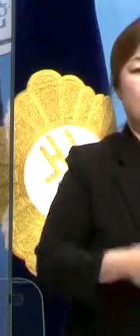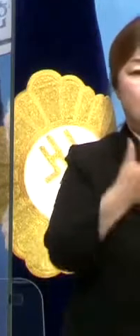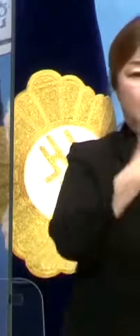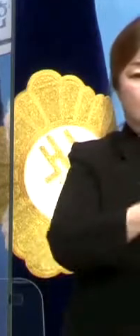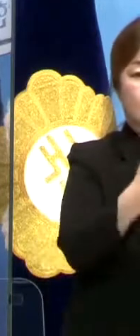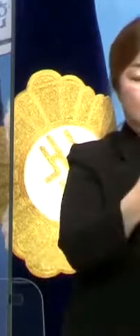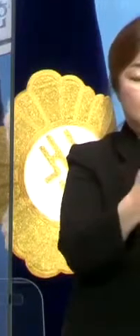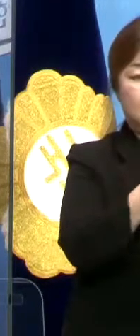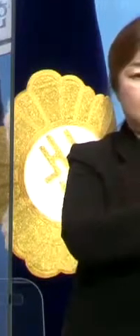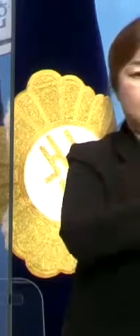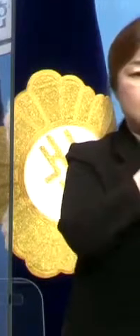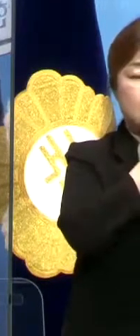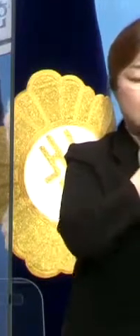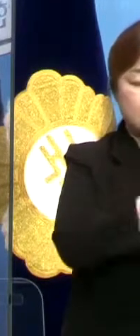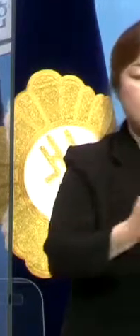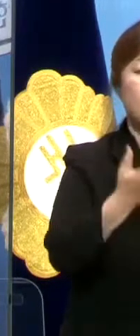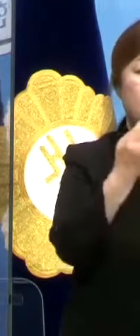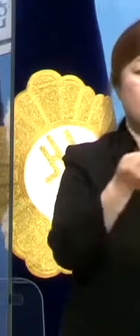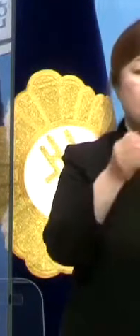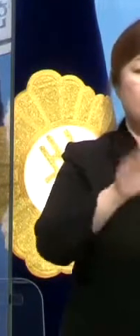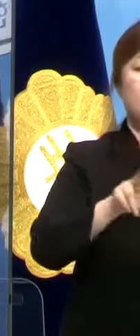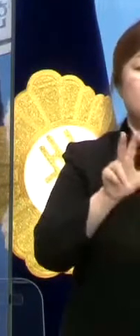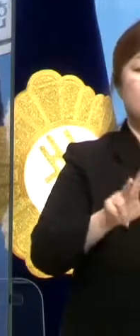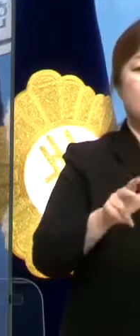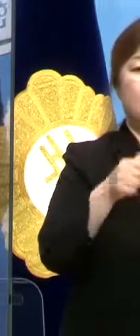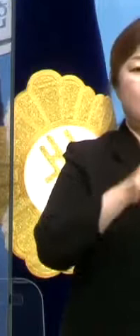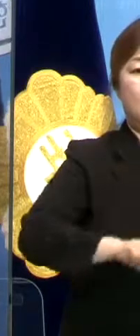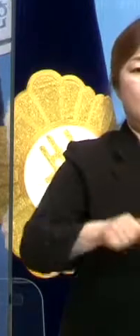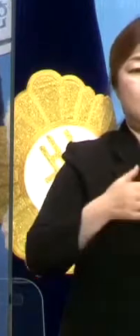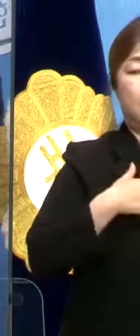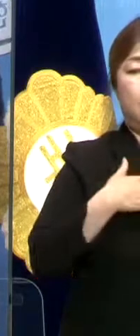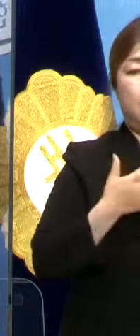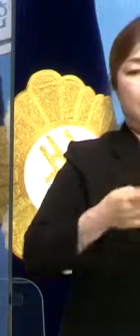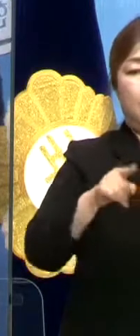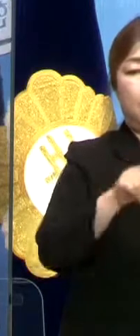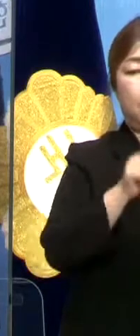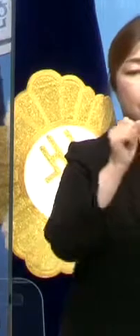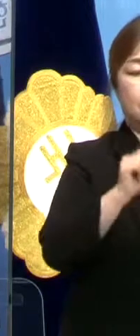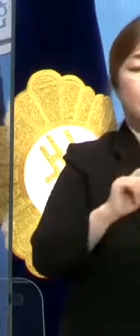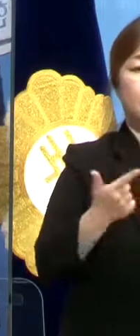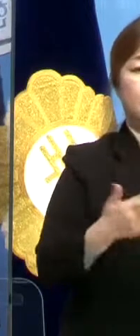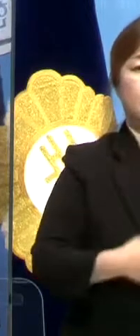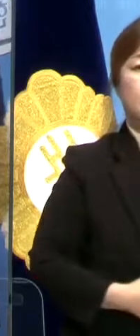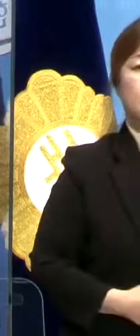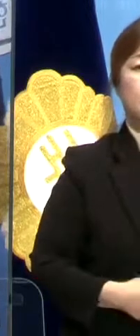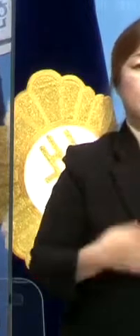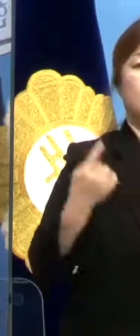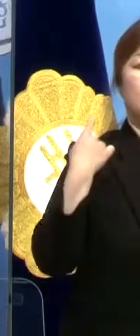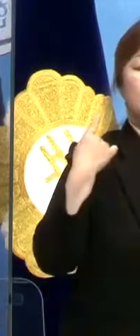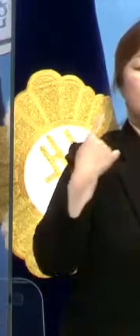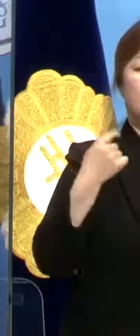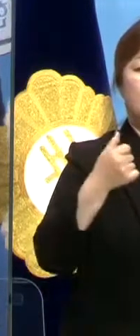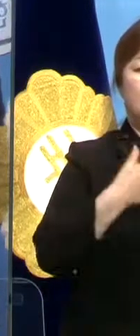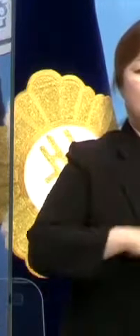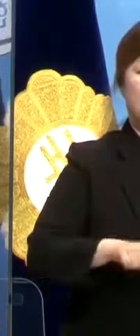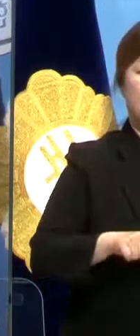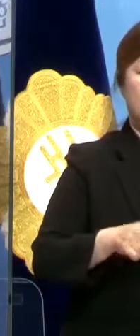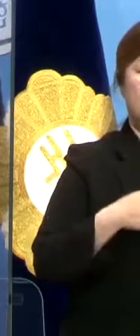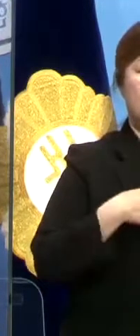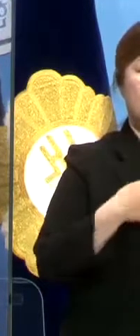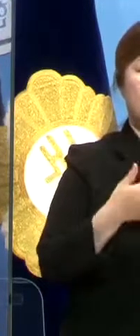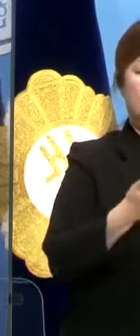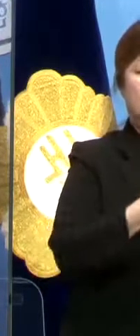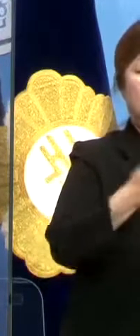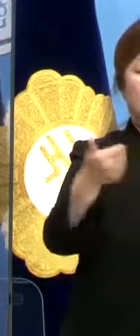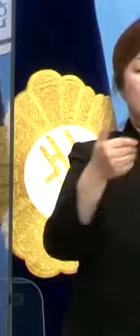많은데 이제 아들 nj 게 되었습니다 빠져서 아들이 저희 곁을 떠난지 한달이 되는 것